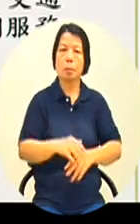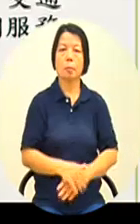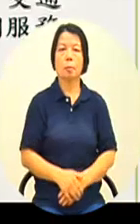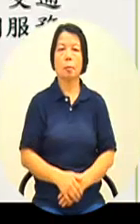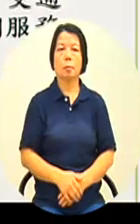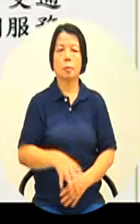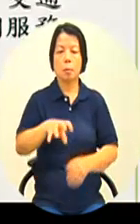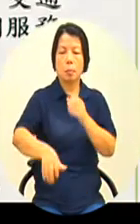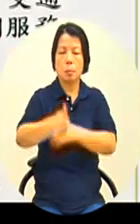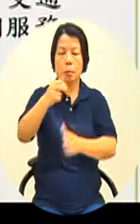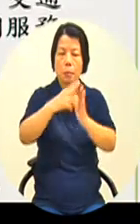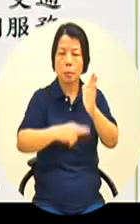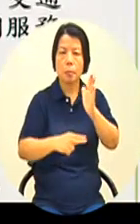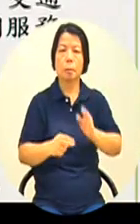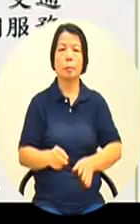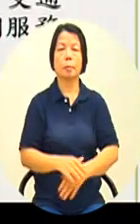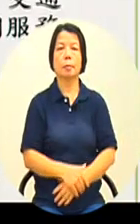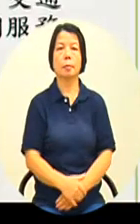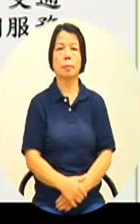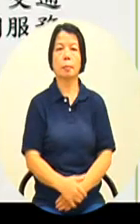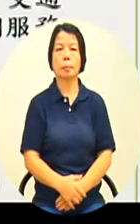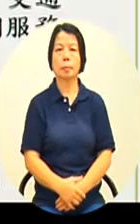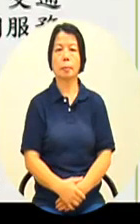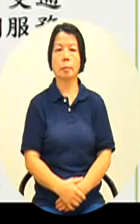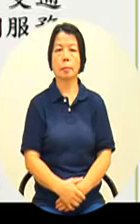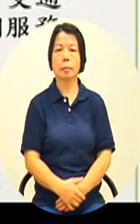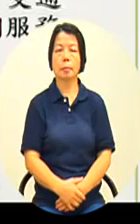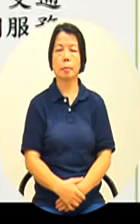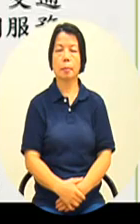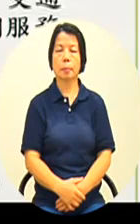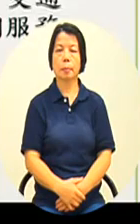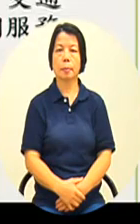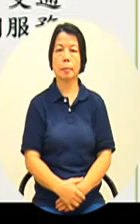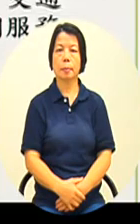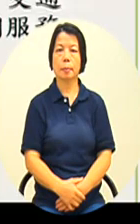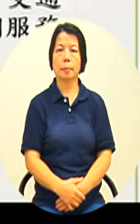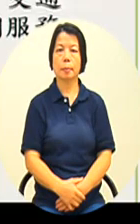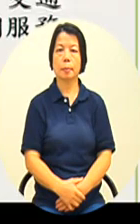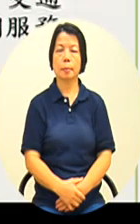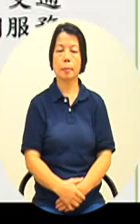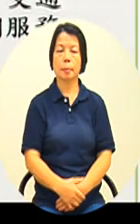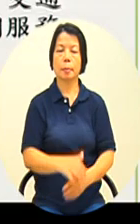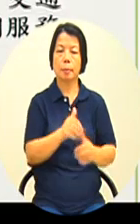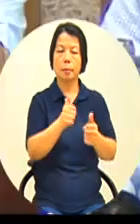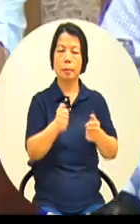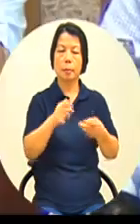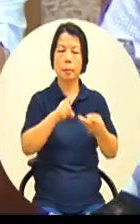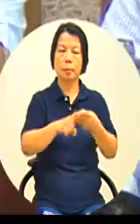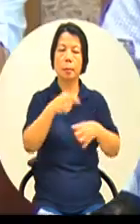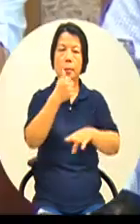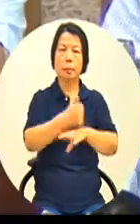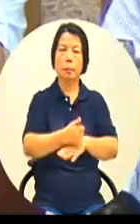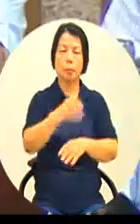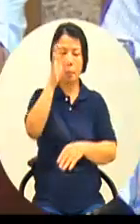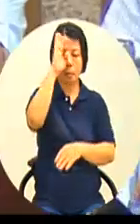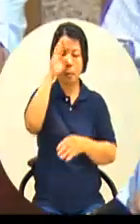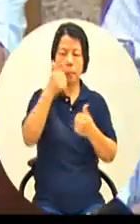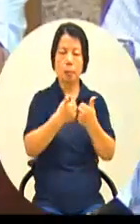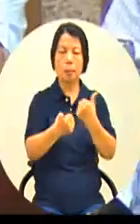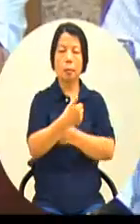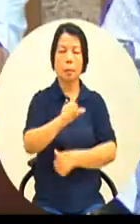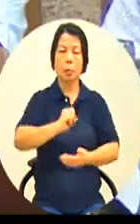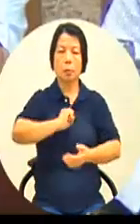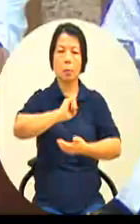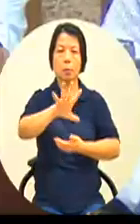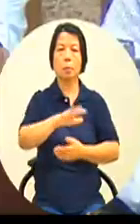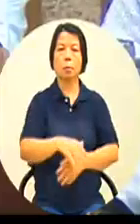下。 捷运局长吴局长，请说明。 感谢主席，感谢苏议员哦，感谢苏议员报告哦。 咱目前